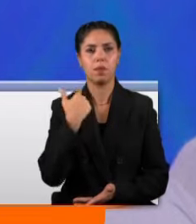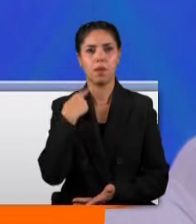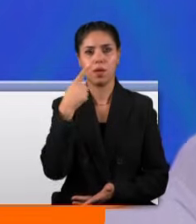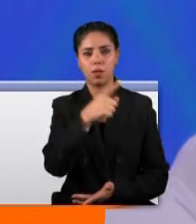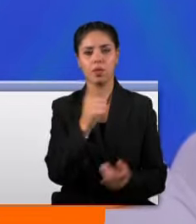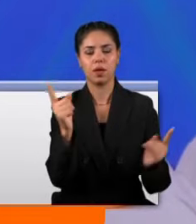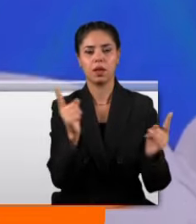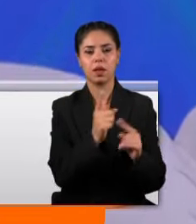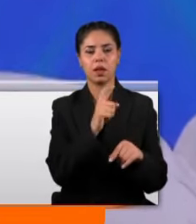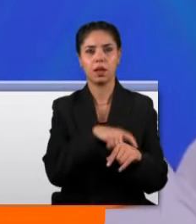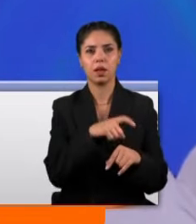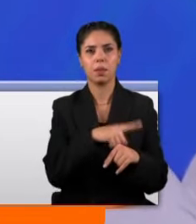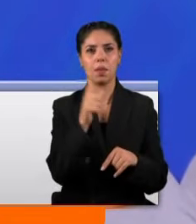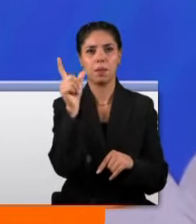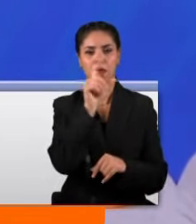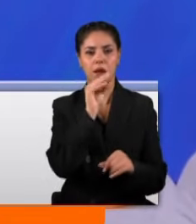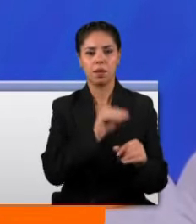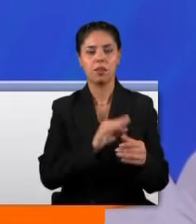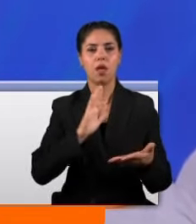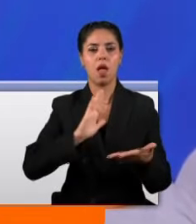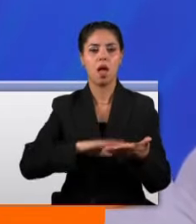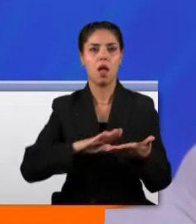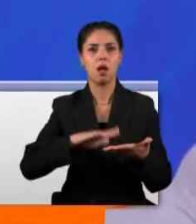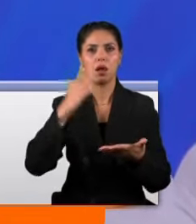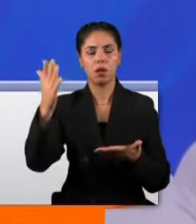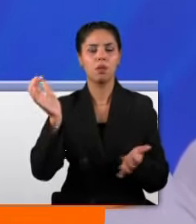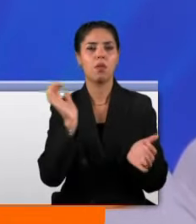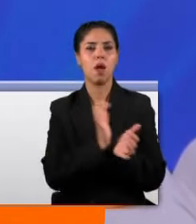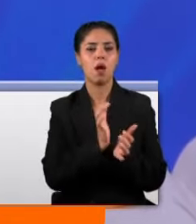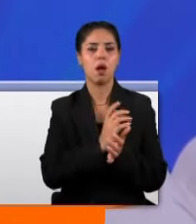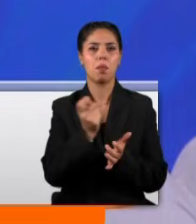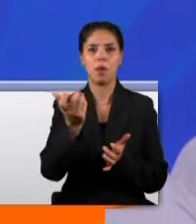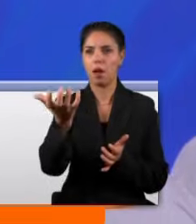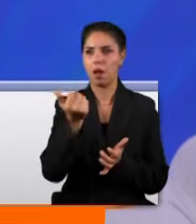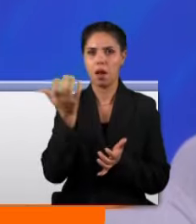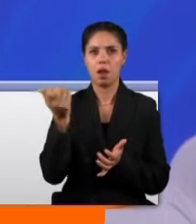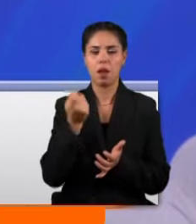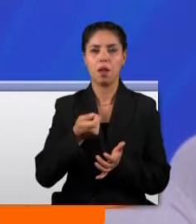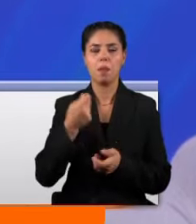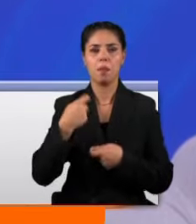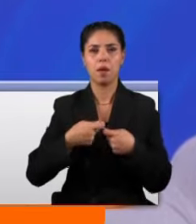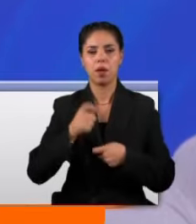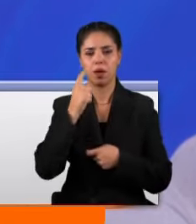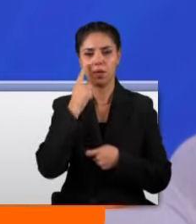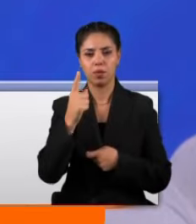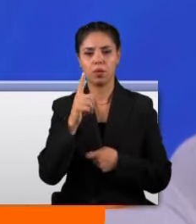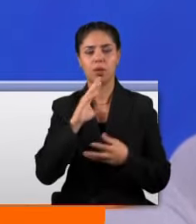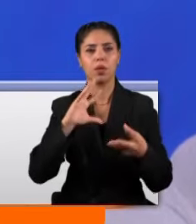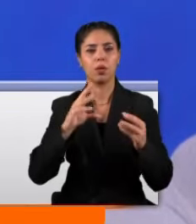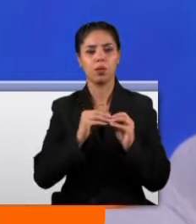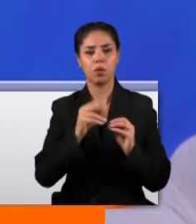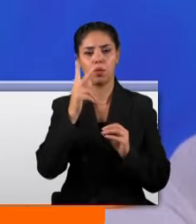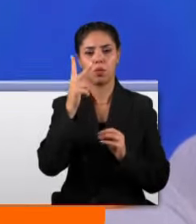ona çok kısa bir sürede, bir ay gibi bir sürede arkadaşlarımdan, ailemden para çektirdim bankalardan. Ve benim ona tam olarak verdiğim